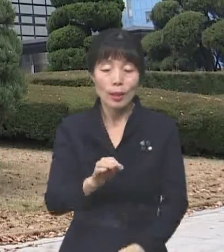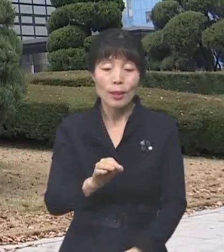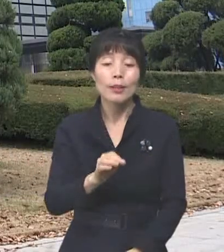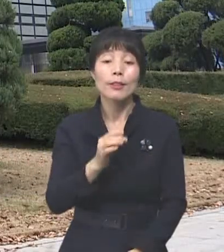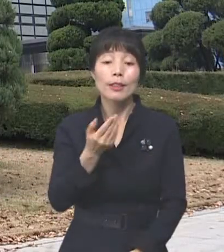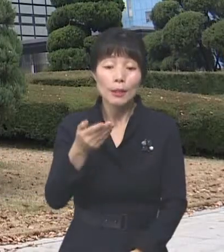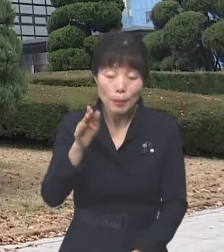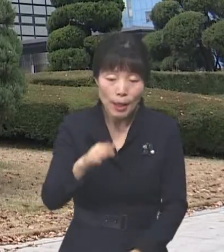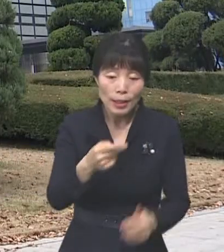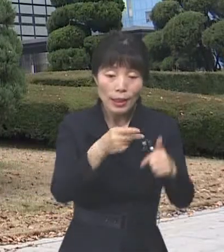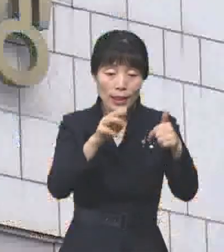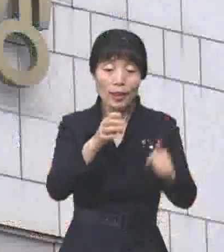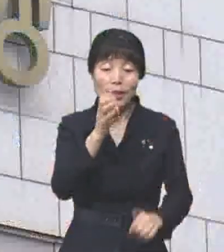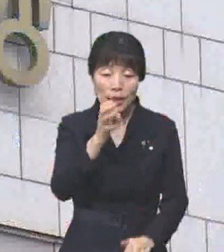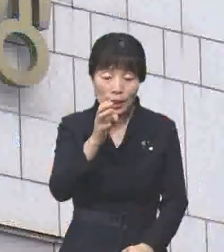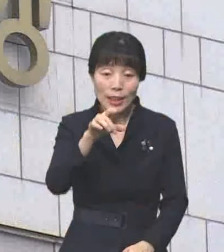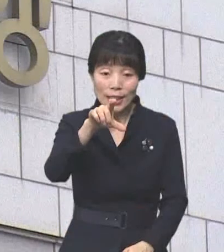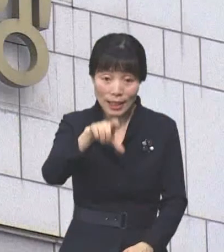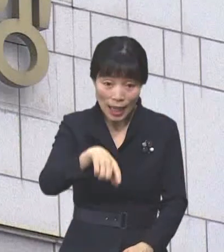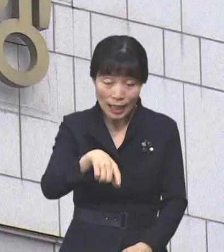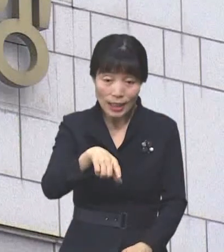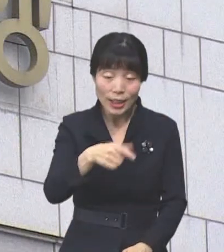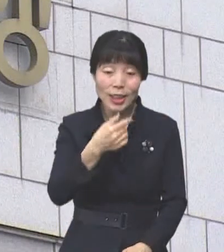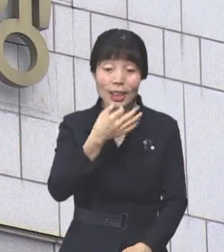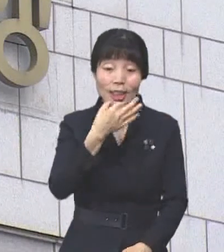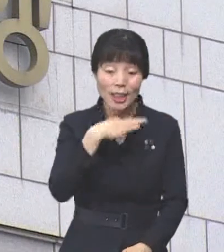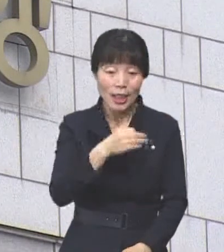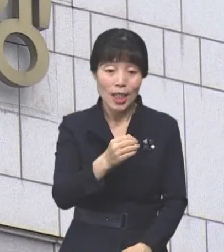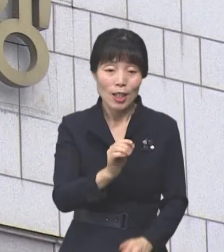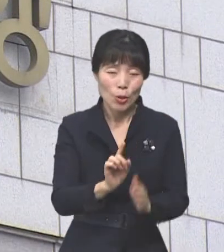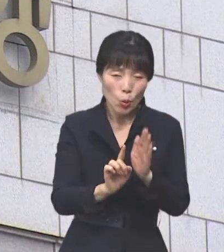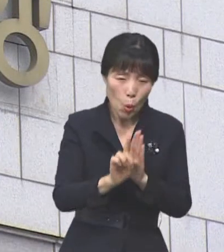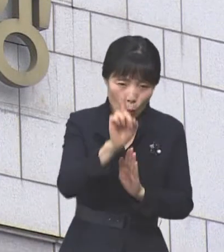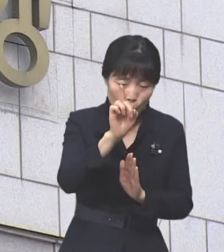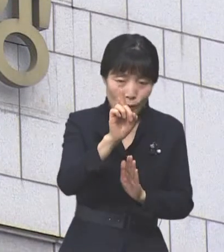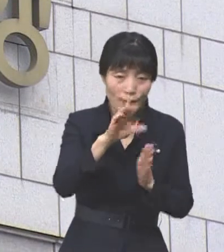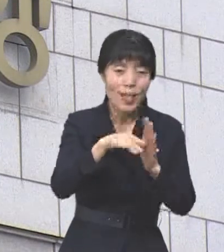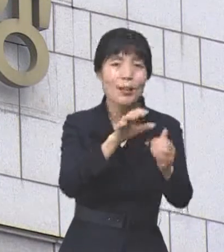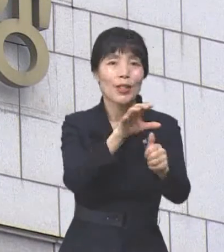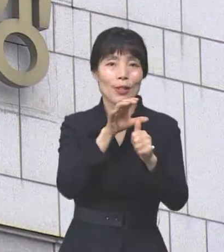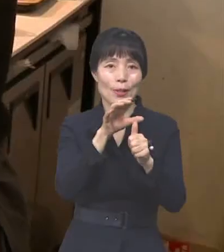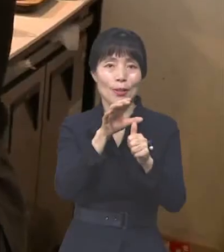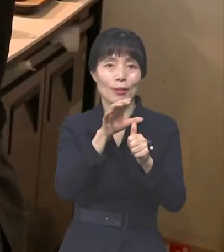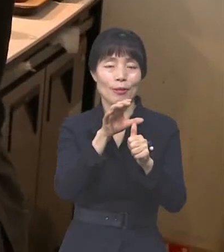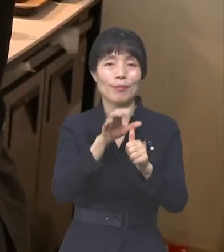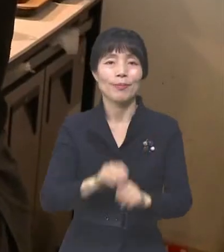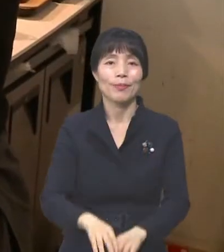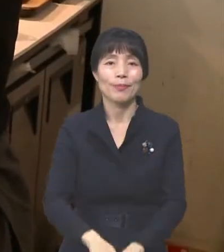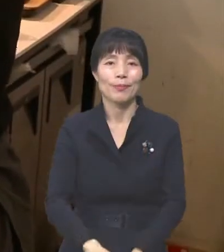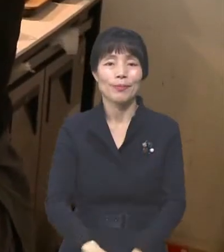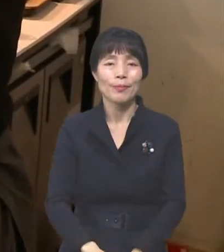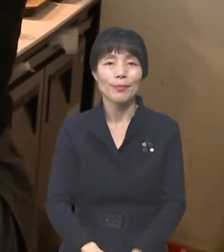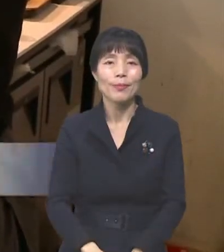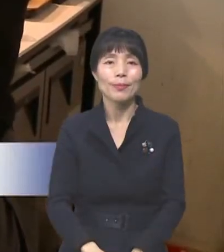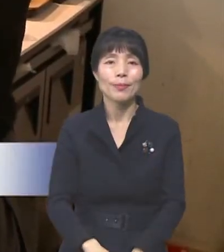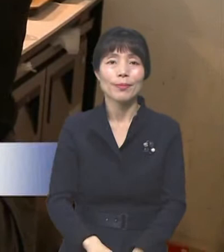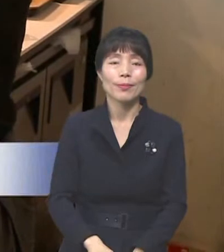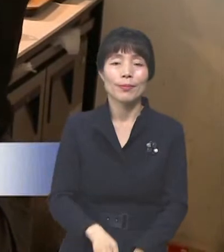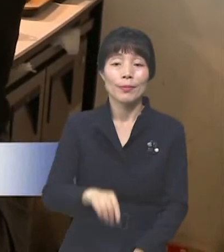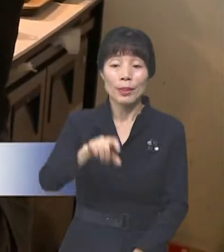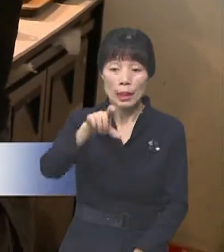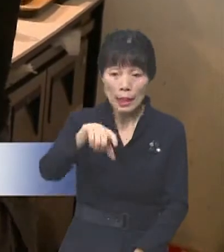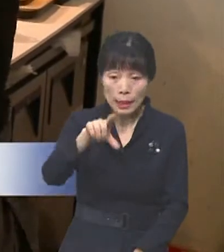통계가 인천이음 캐시백 효율이 가장 높은 시기를 반영했다는 점을 한계로 지적했습니다. 그러면서 캐시백